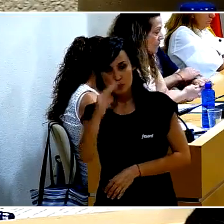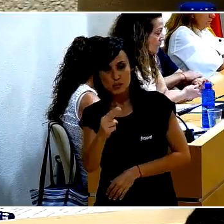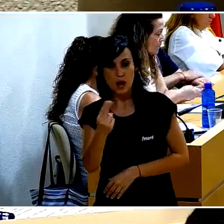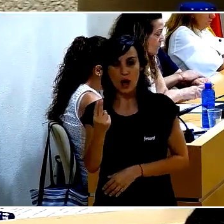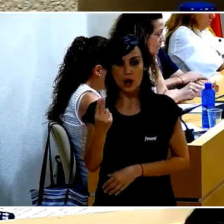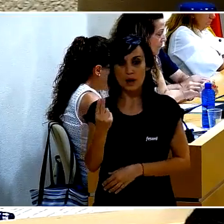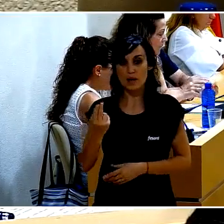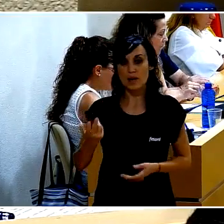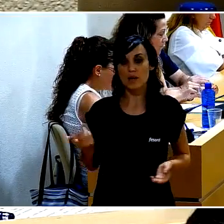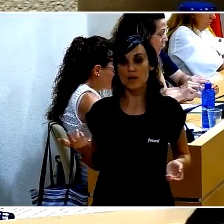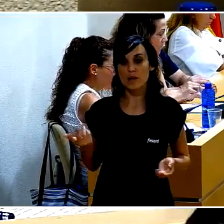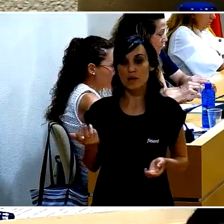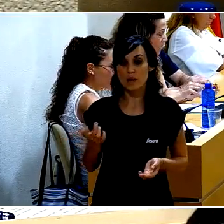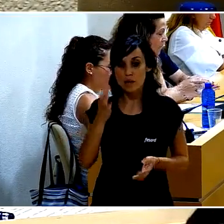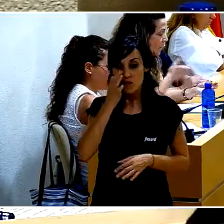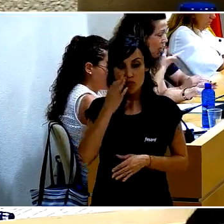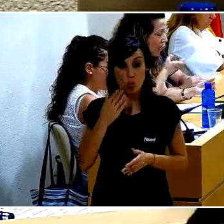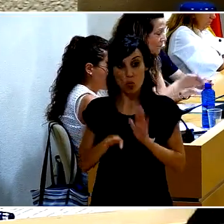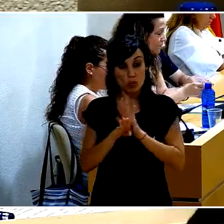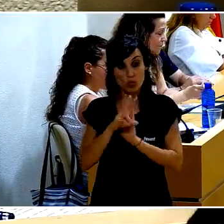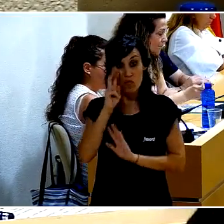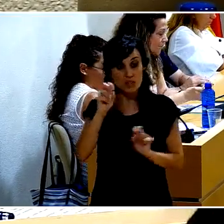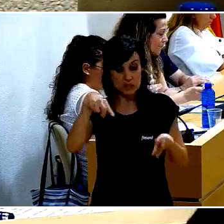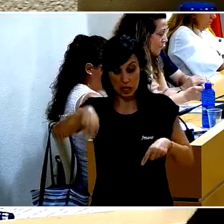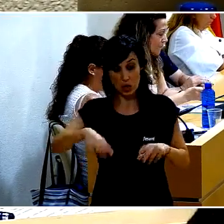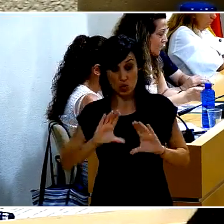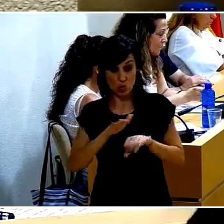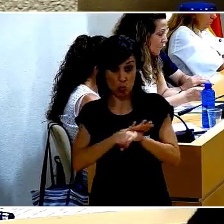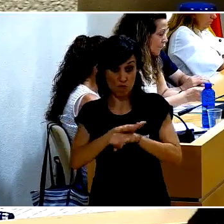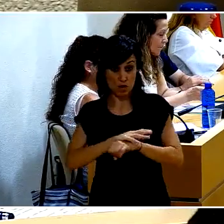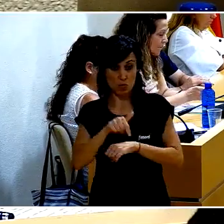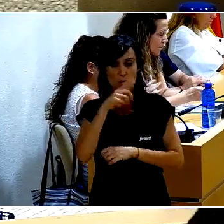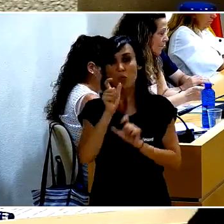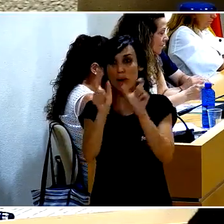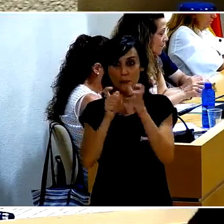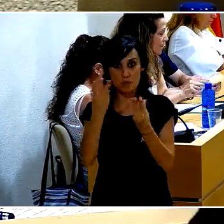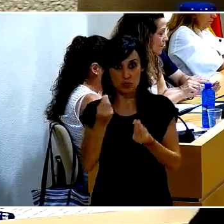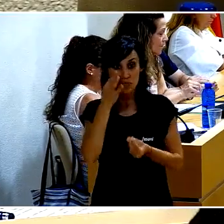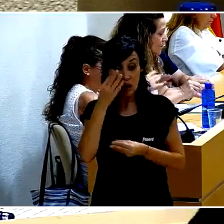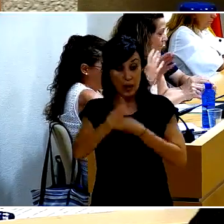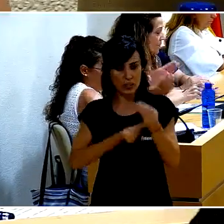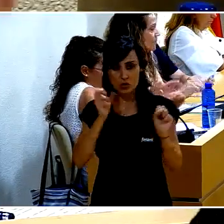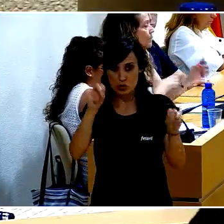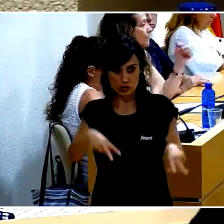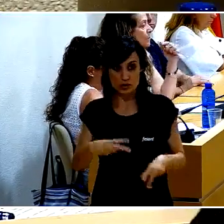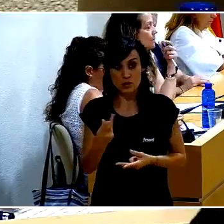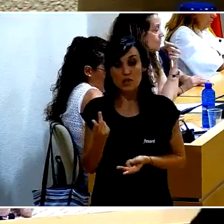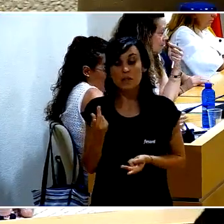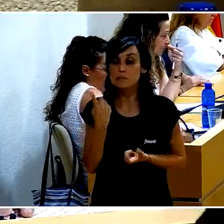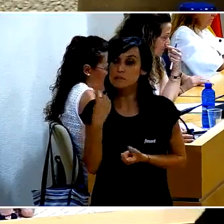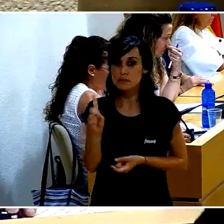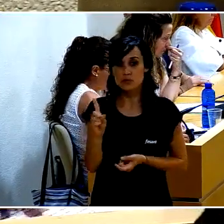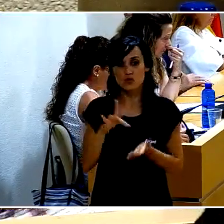quan continuo sense veure des d'este equip de govern, perquè tot ho veig paraules, encara no veig ningú fet, només que quan